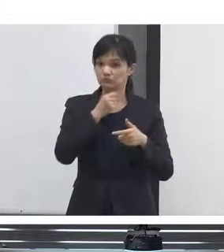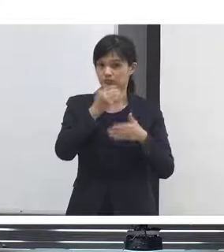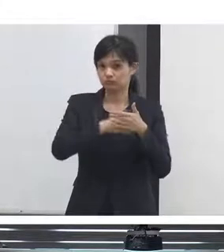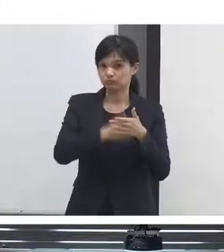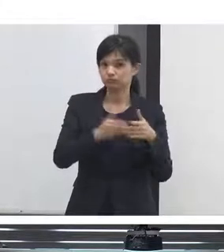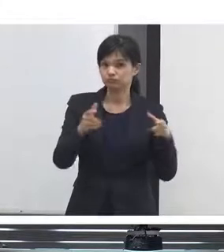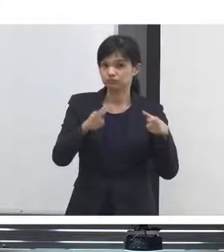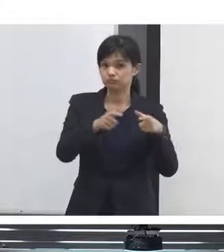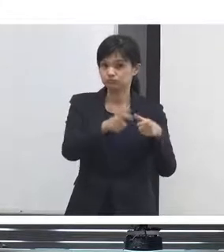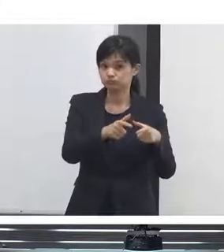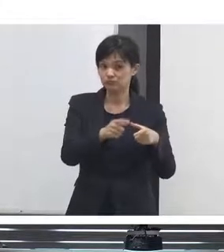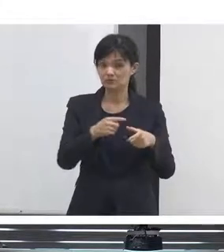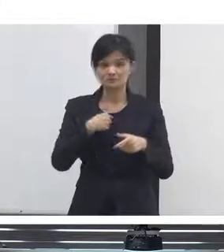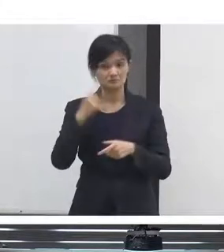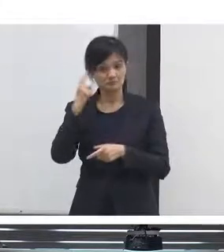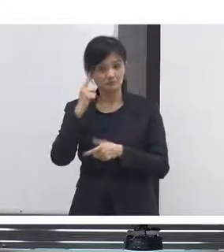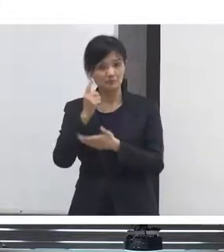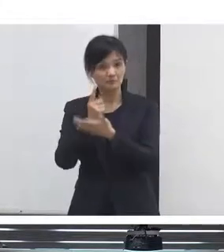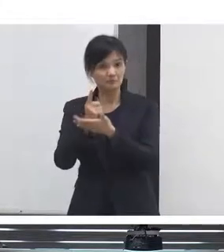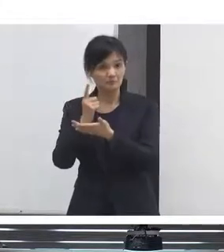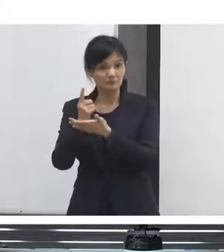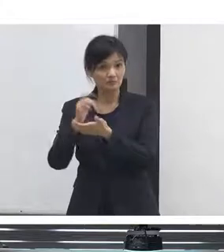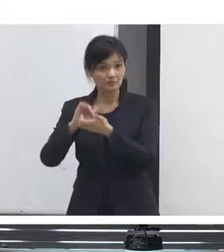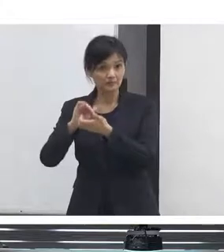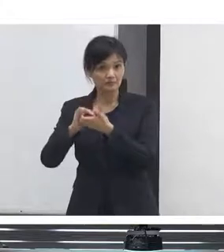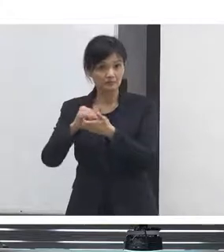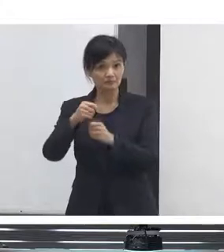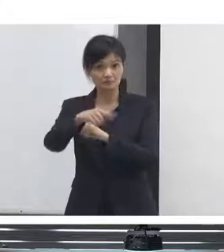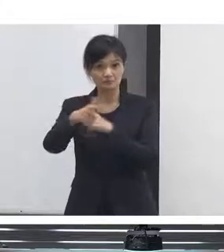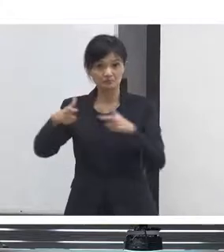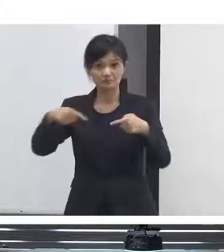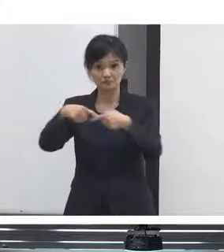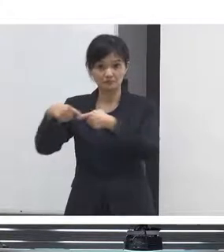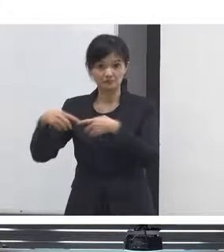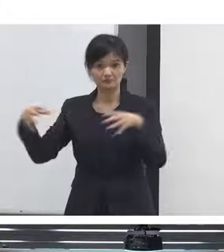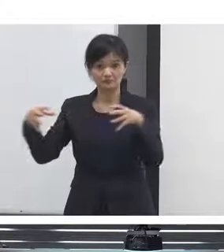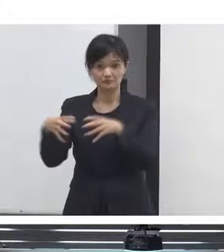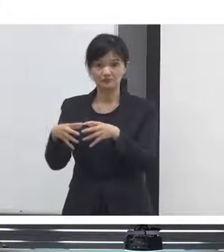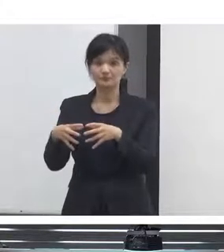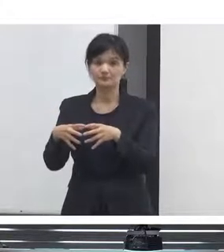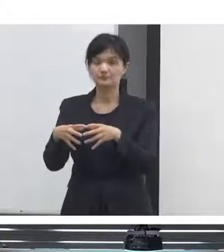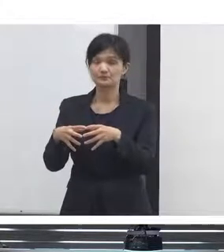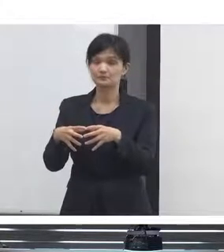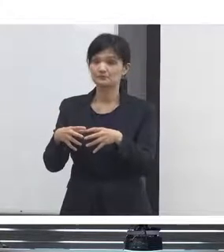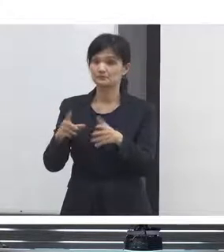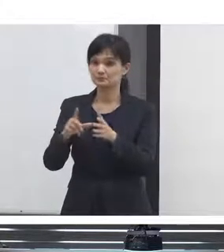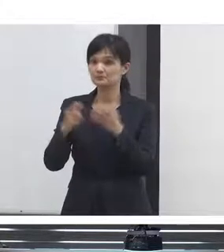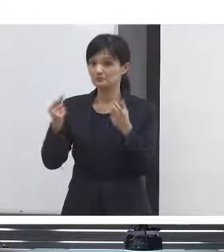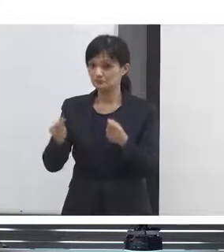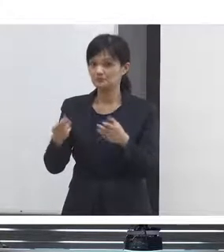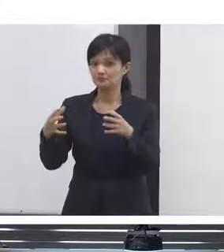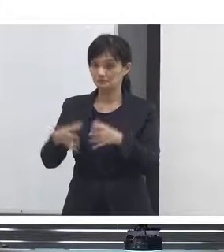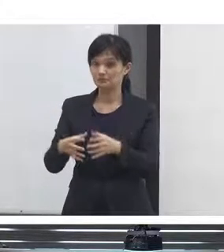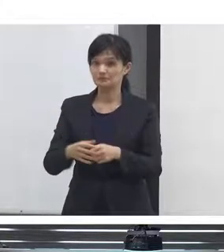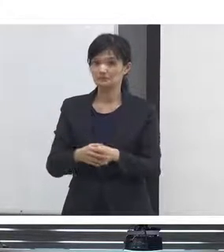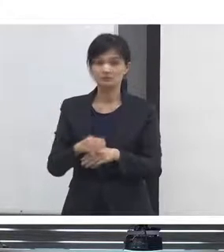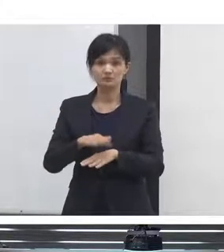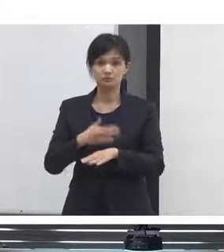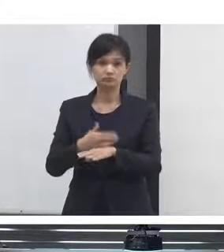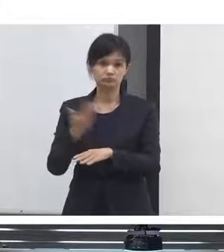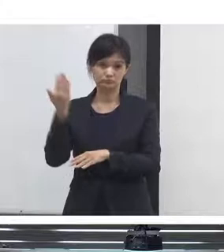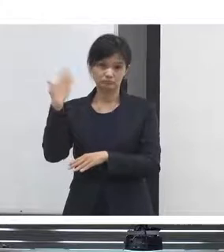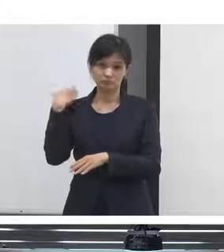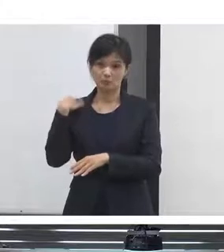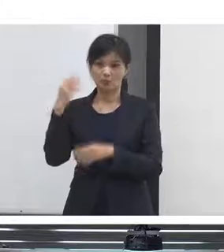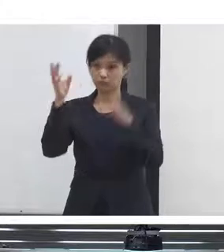而且呢更容易整个不同形态的资料，比如说 structure unstructured 资料呢，事实上都有机会整合在一起、哦、它比较不像过去我们在谈知识本体这